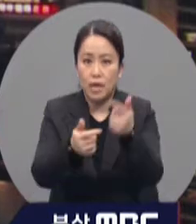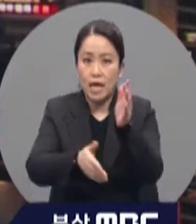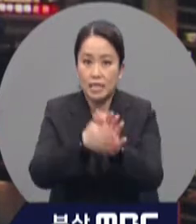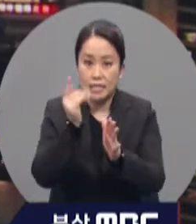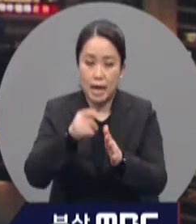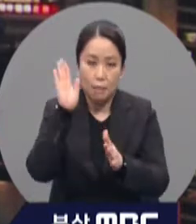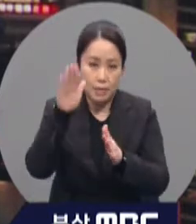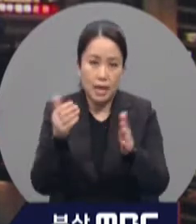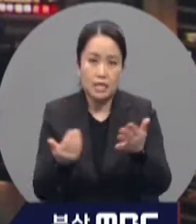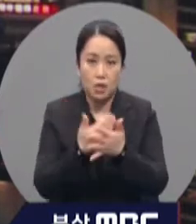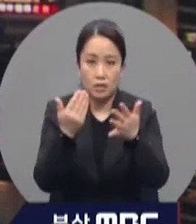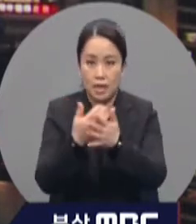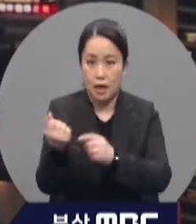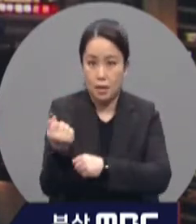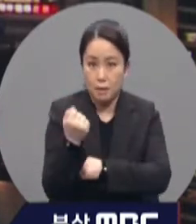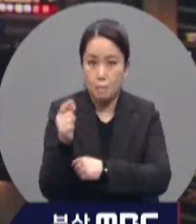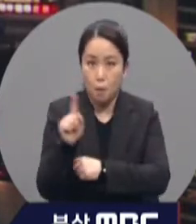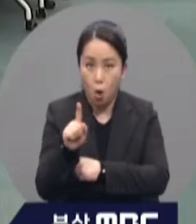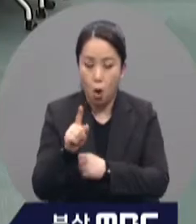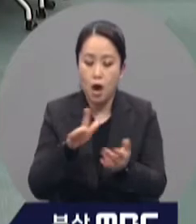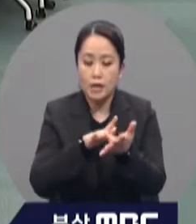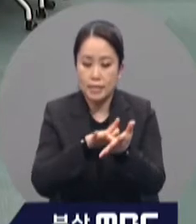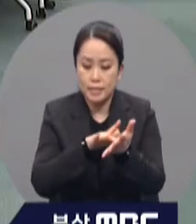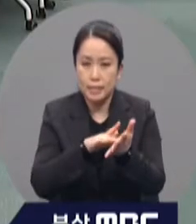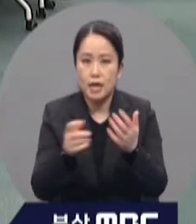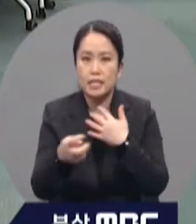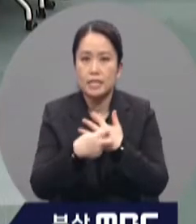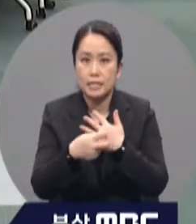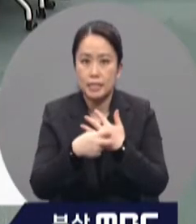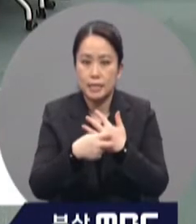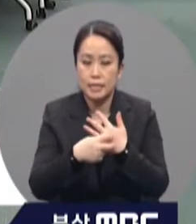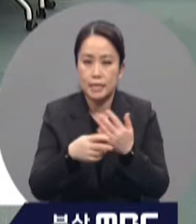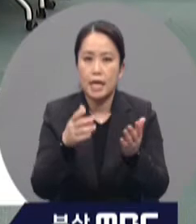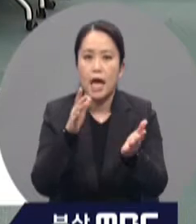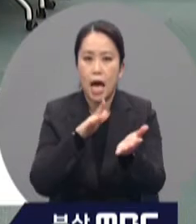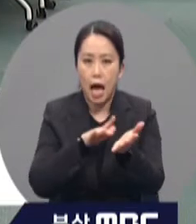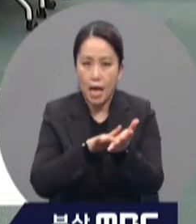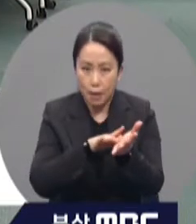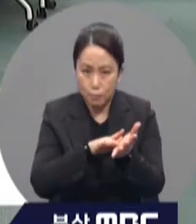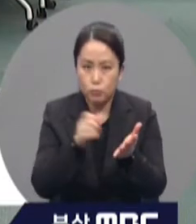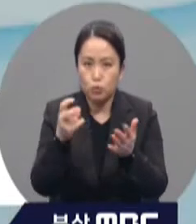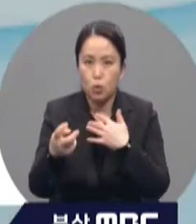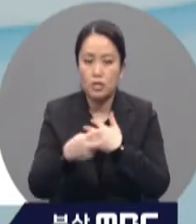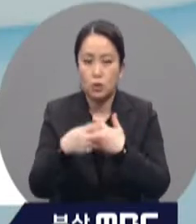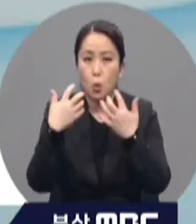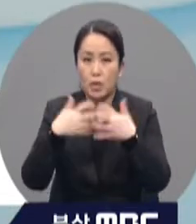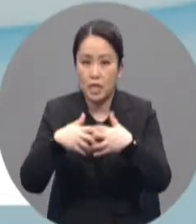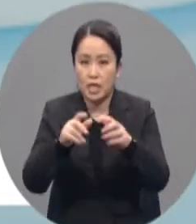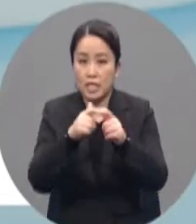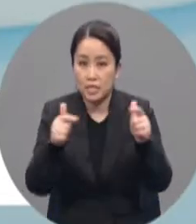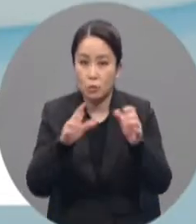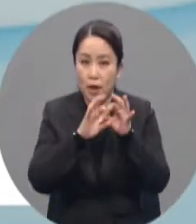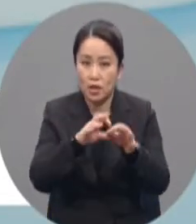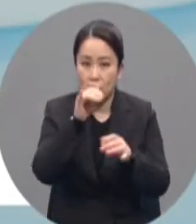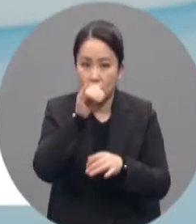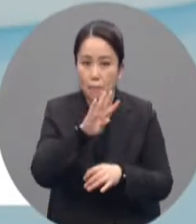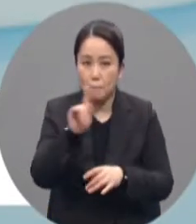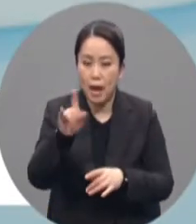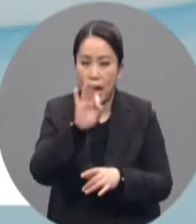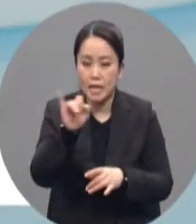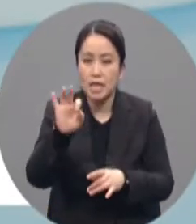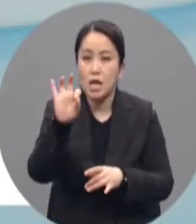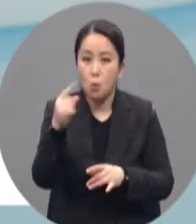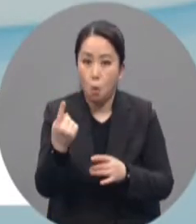부산시가 미래 성장 동력으로 의약품과 의료기기 등과 관련된 바이오 헬스 산업을 집중적으로 육성하기로